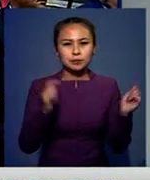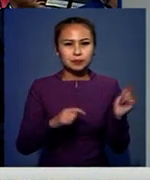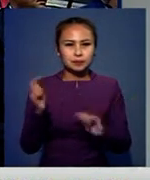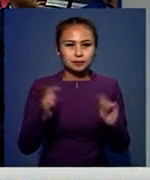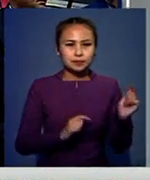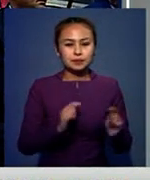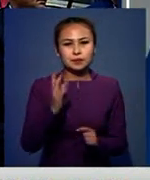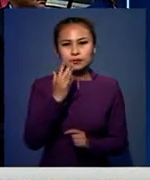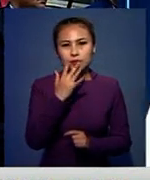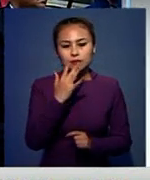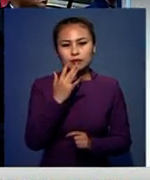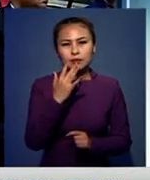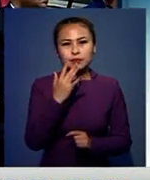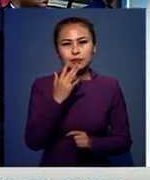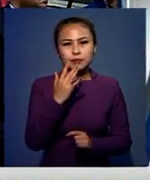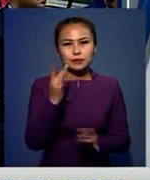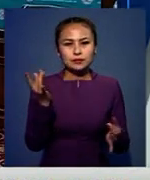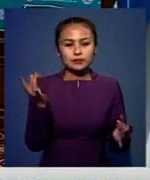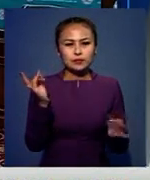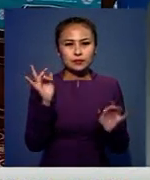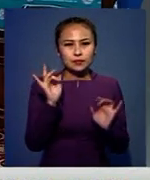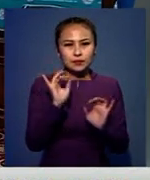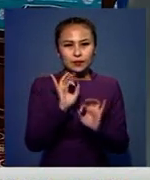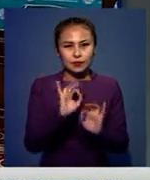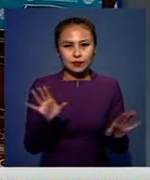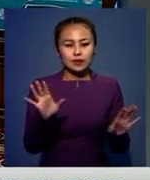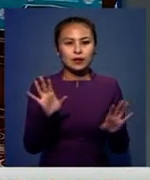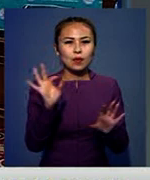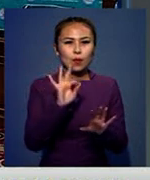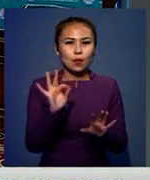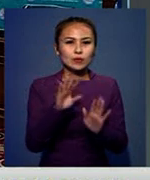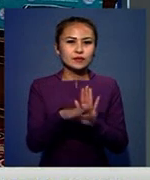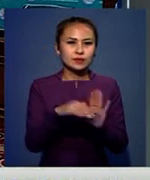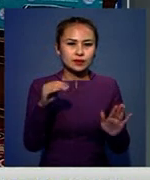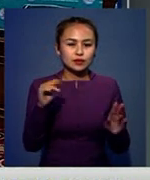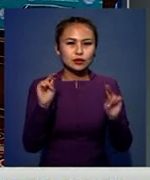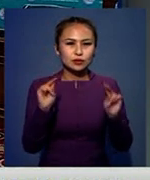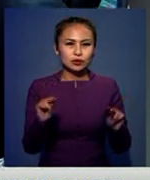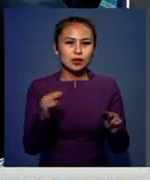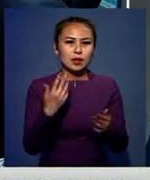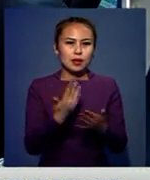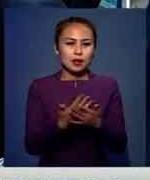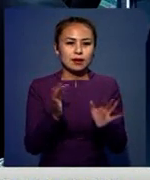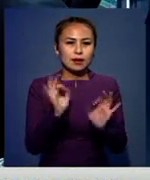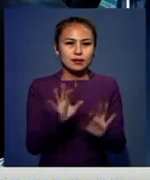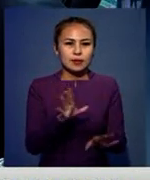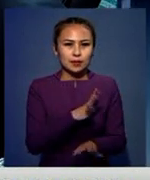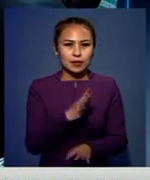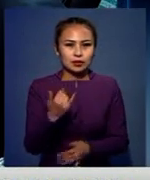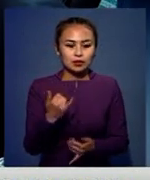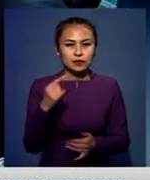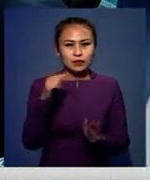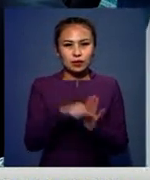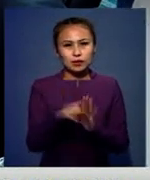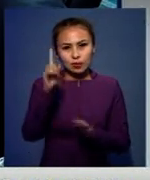өкілдері бізбен пікірін бөлісіп, сайлаудың ашық және әділ өтіп жатқандығын айтып жатыр. Олардың